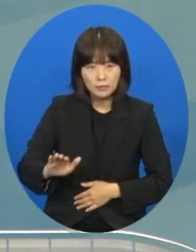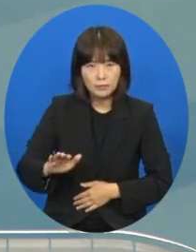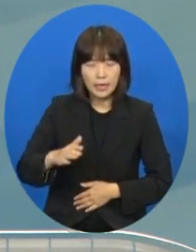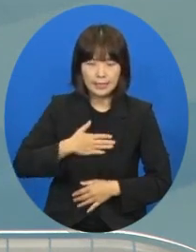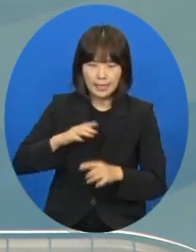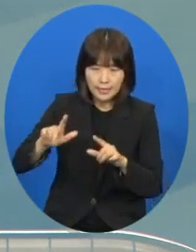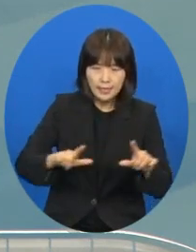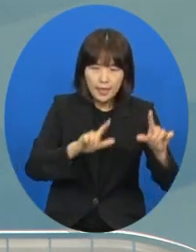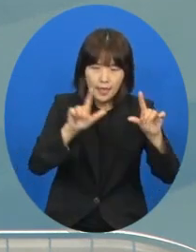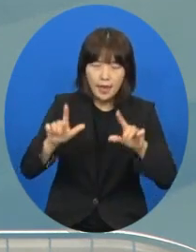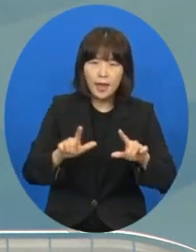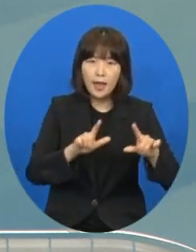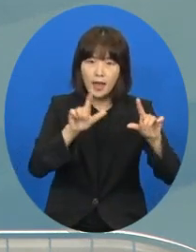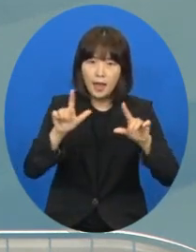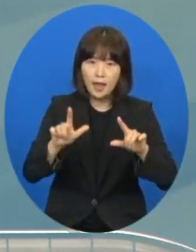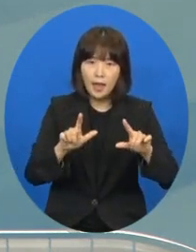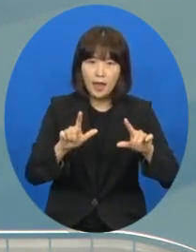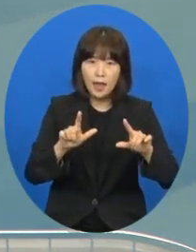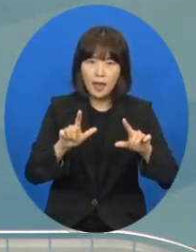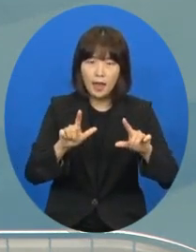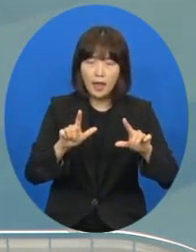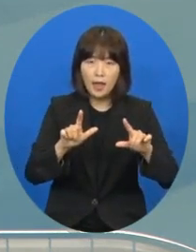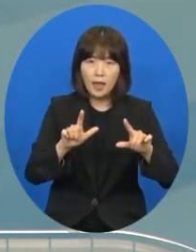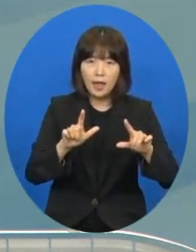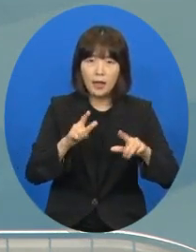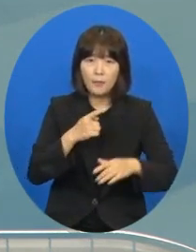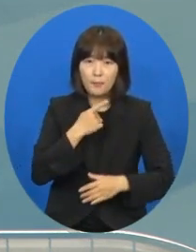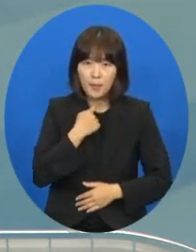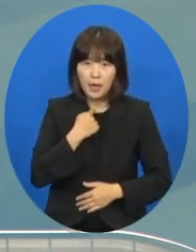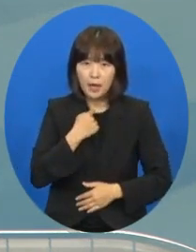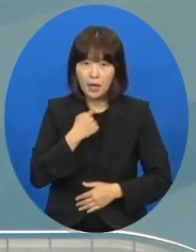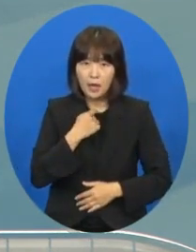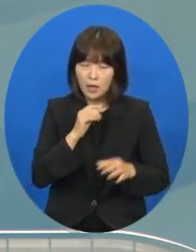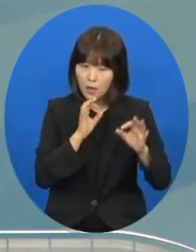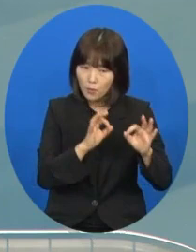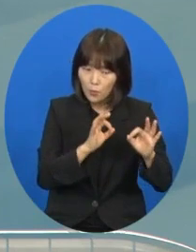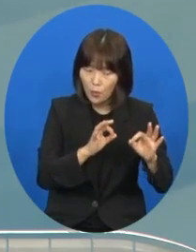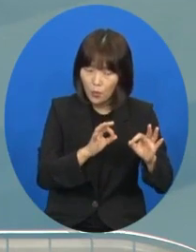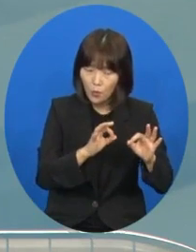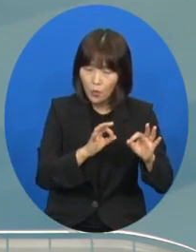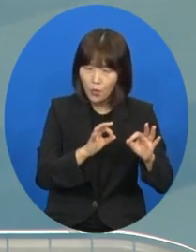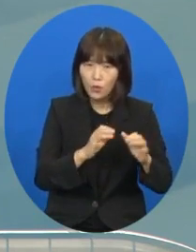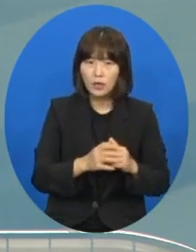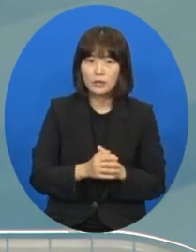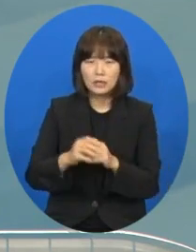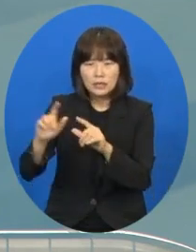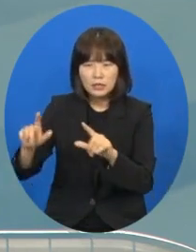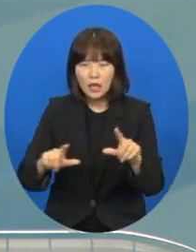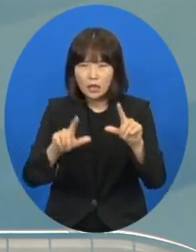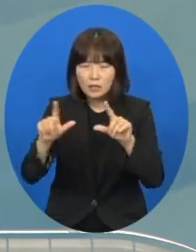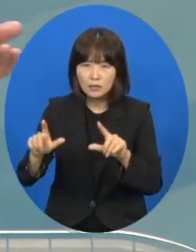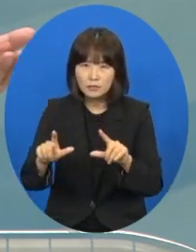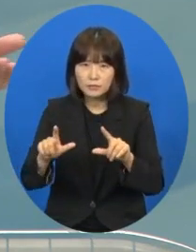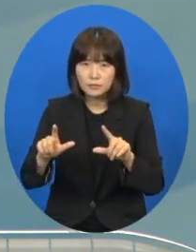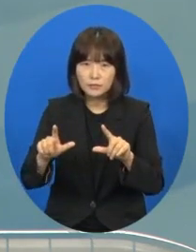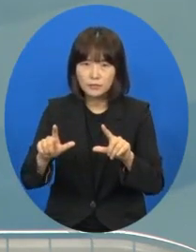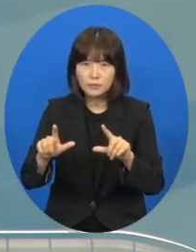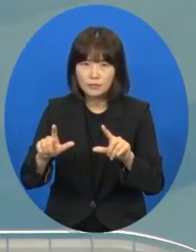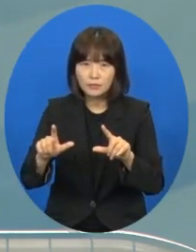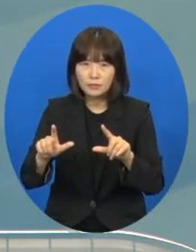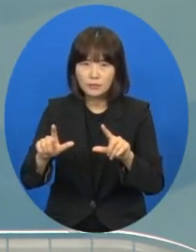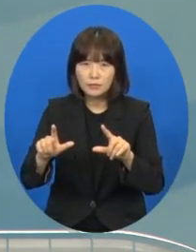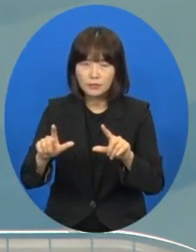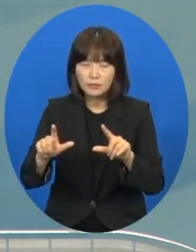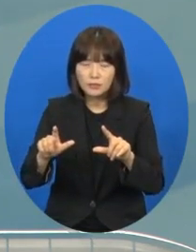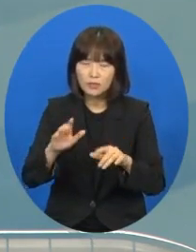살아보니까 삶은 이런 생각 저런 생각 할 만큼 그렇게 여유 있는